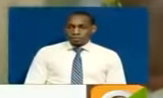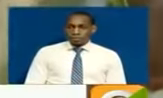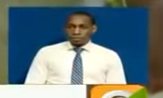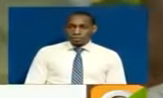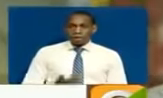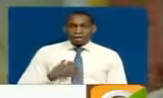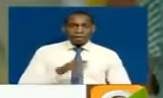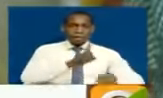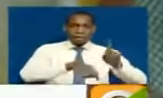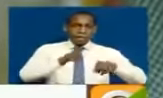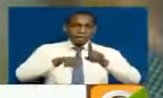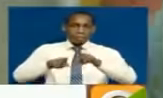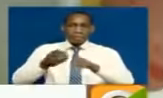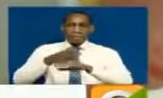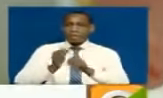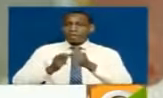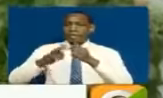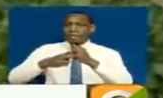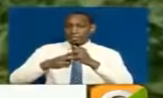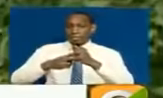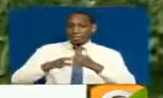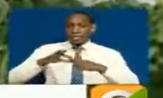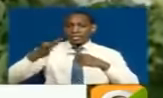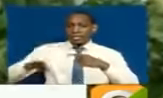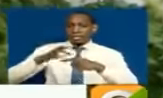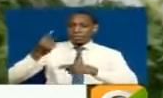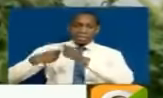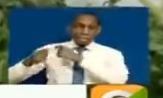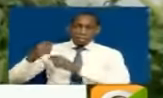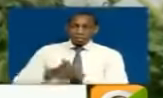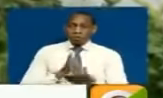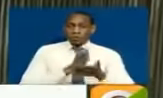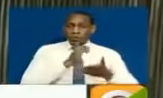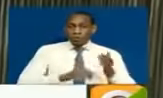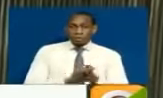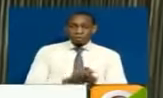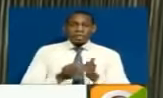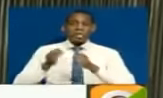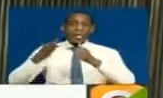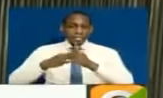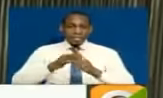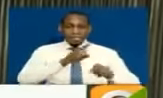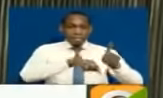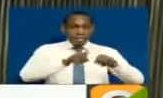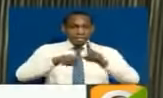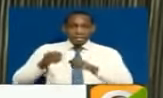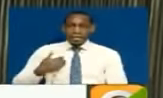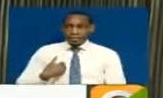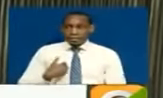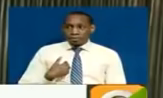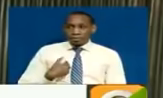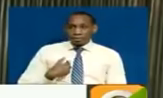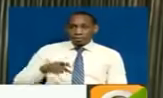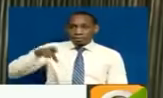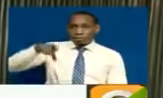Tuko na combinations more than 17 za mboga za kienyeji. Actually zimefika 18. Alafu tumeongeza